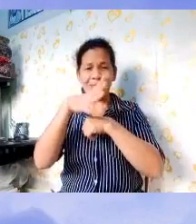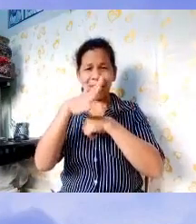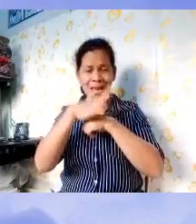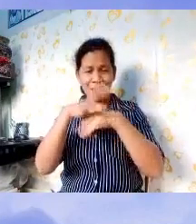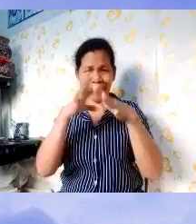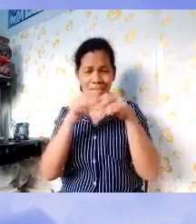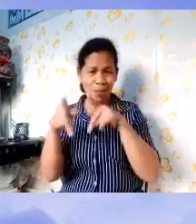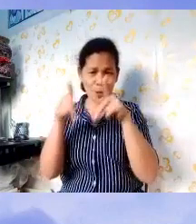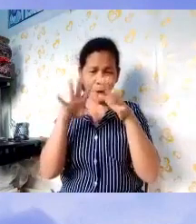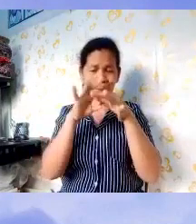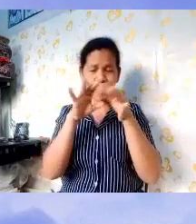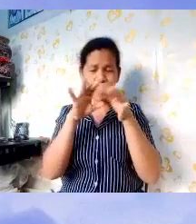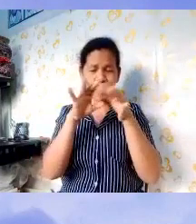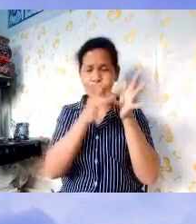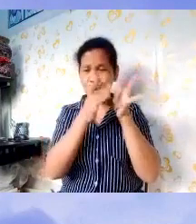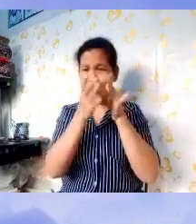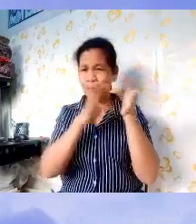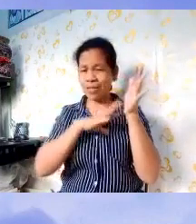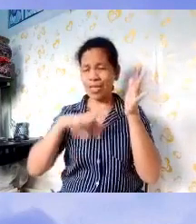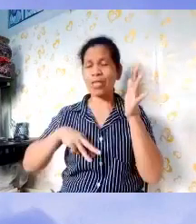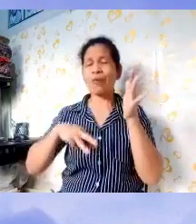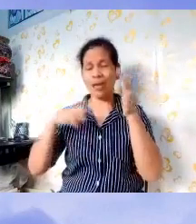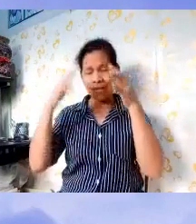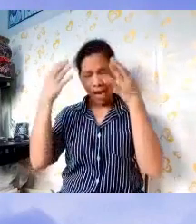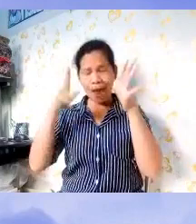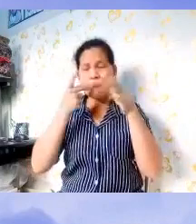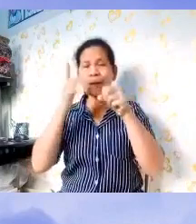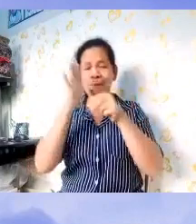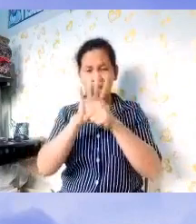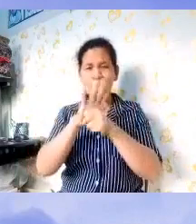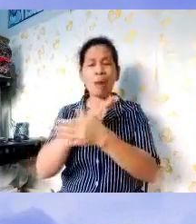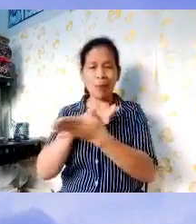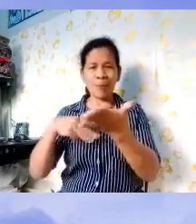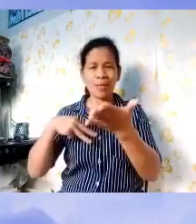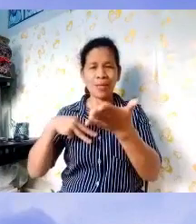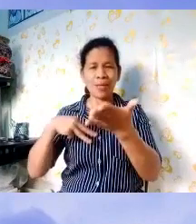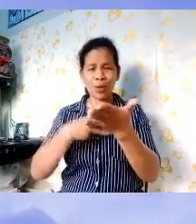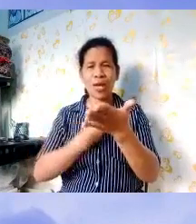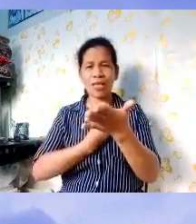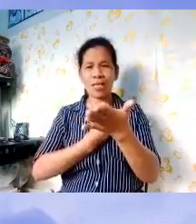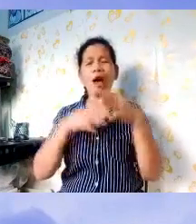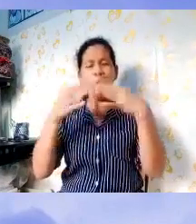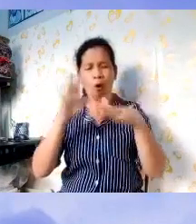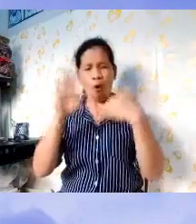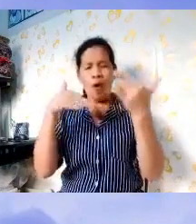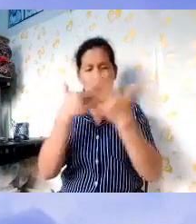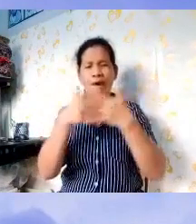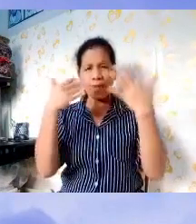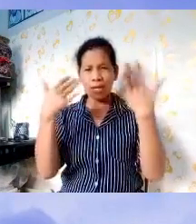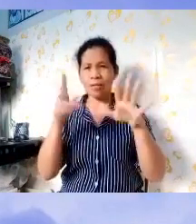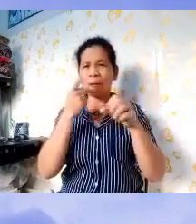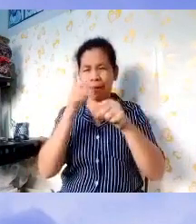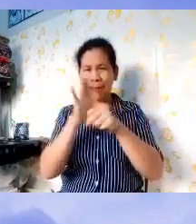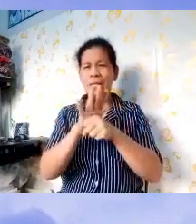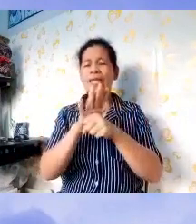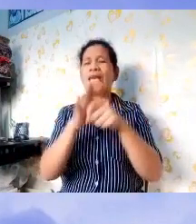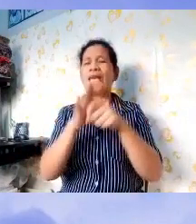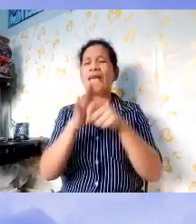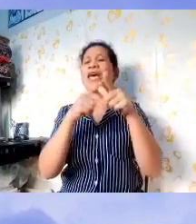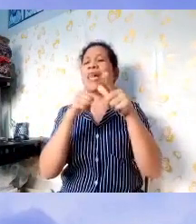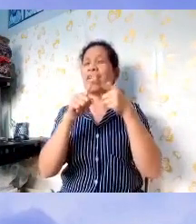ni Kristo sa atin. Yan ay naipangako na pong lahat. Ano? At si Kristo po ang pinagmumula ng